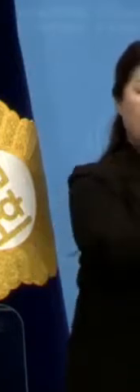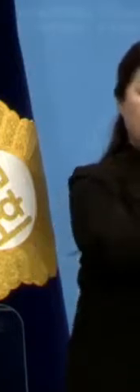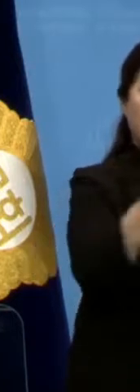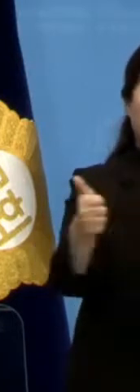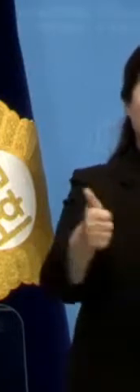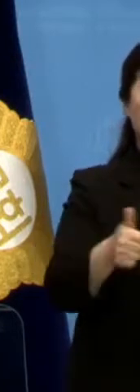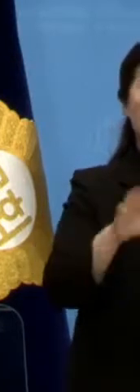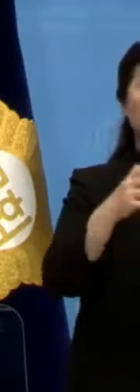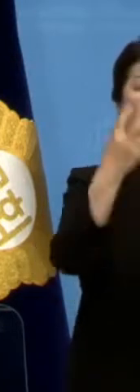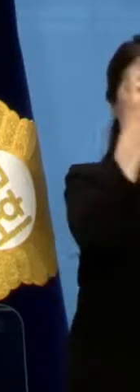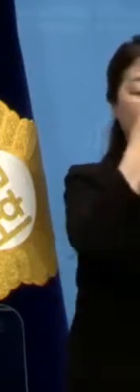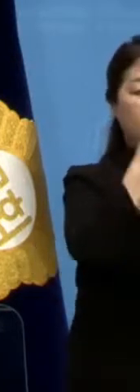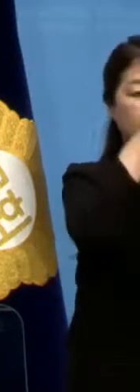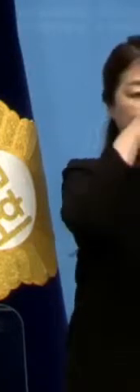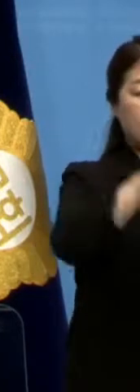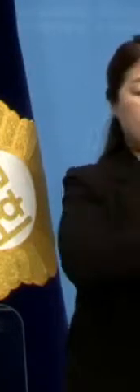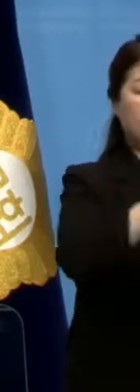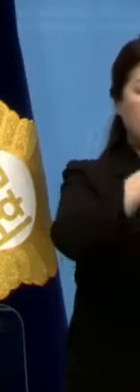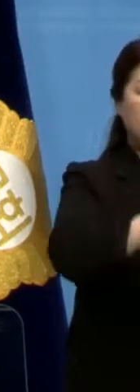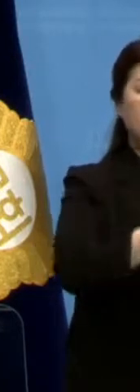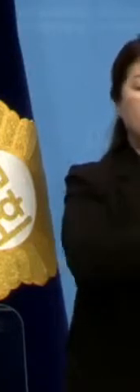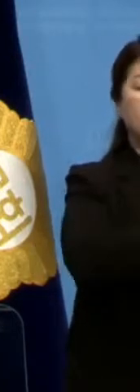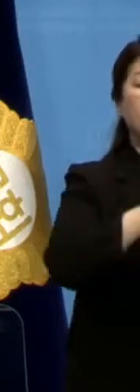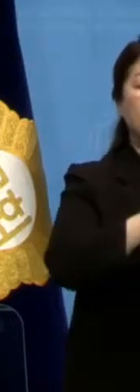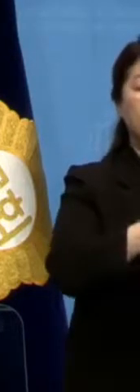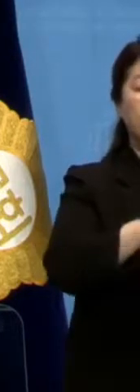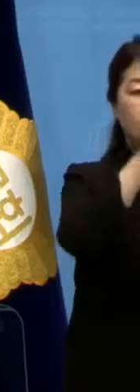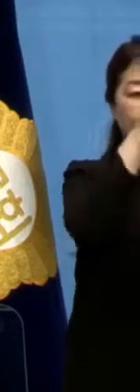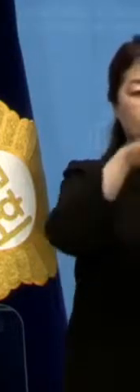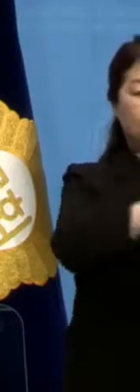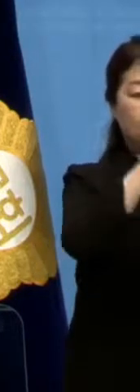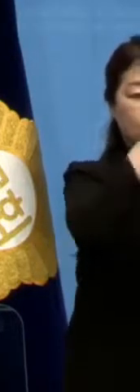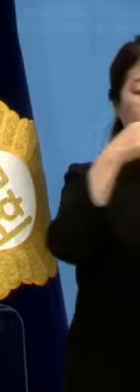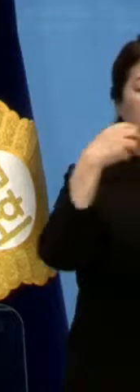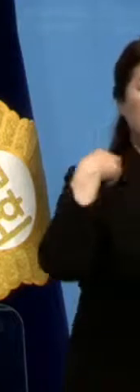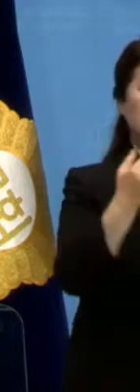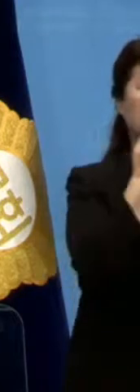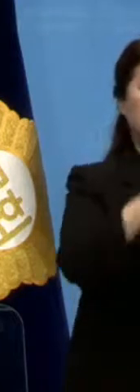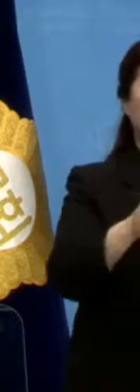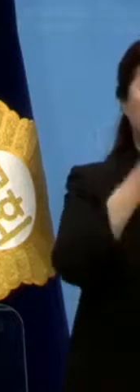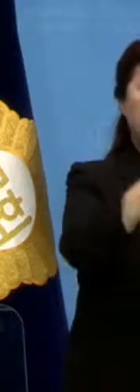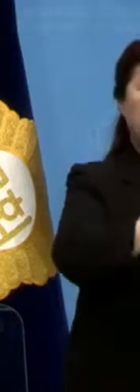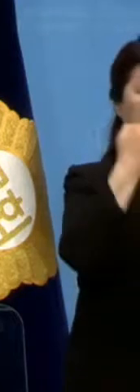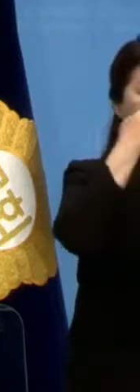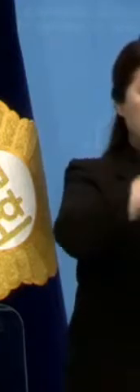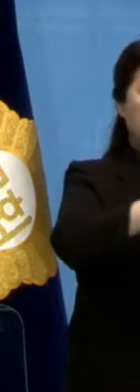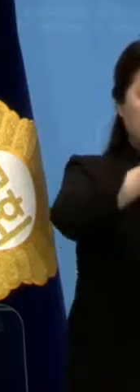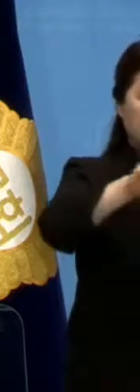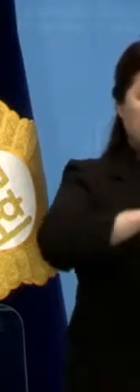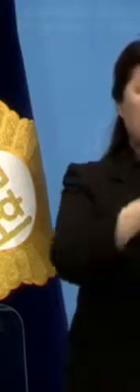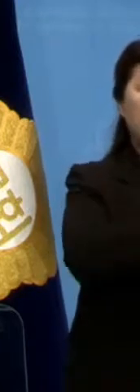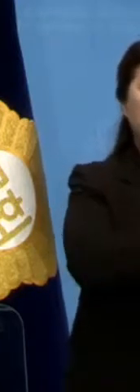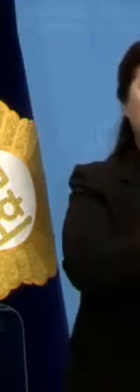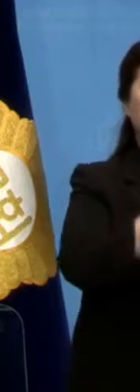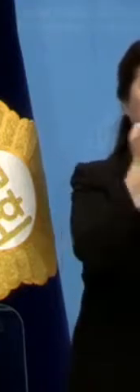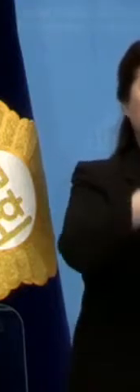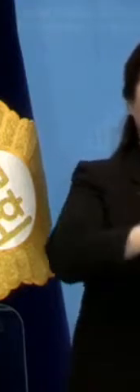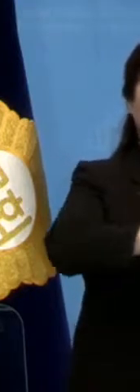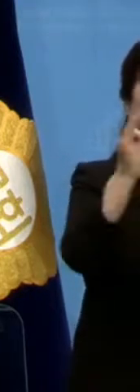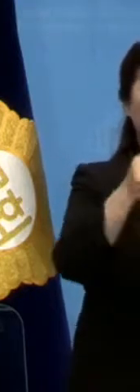국정감사와 예산안 심의를 통해 문재인 정부의 부실 사업을 파헤치고 실정을 바로잡기